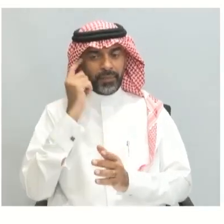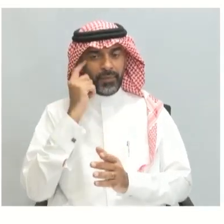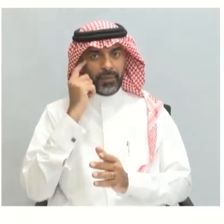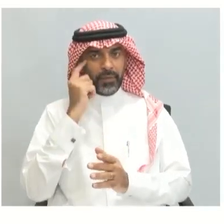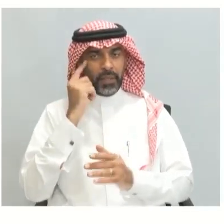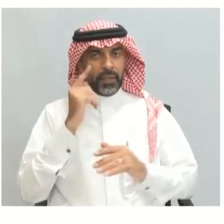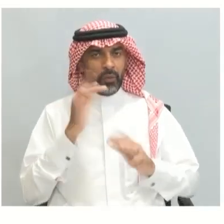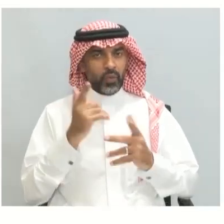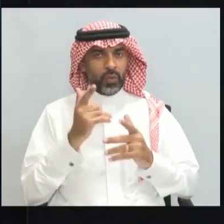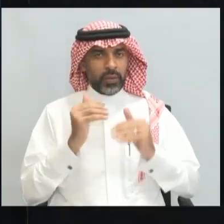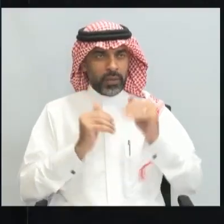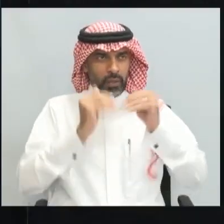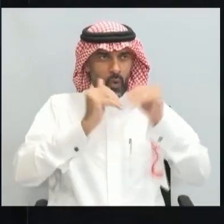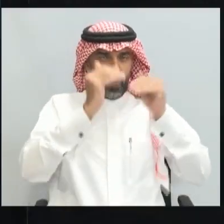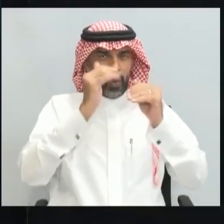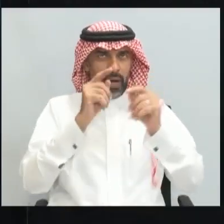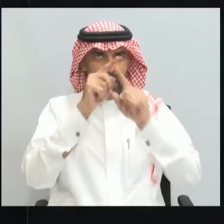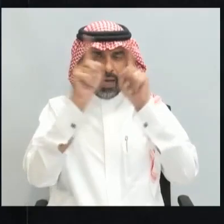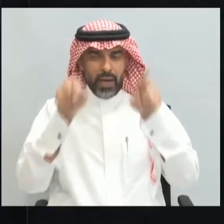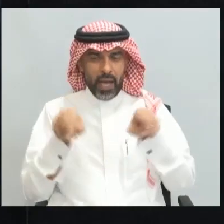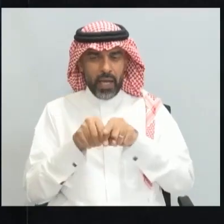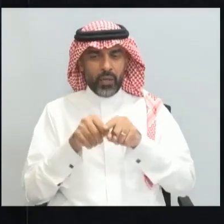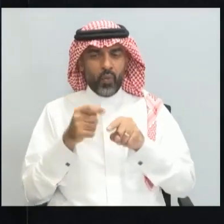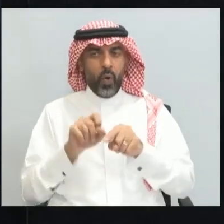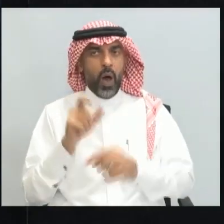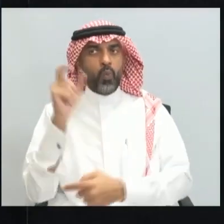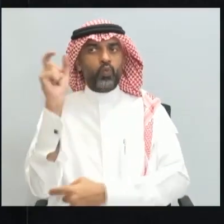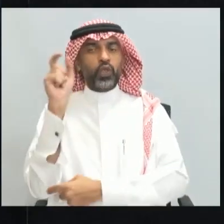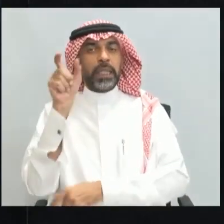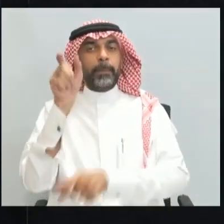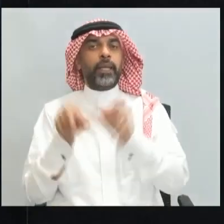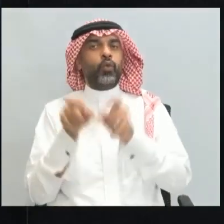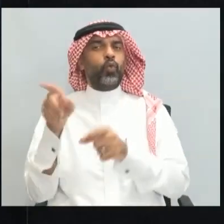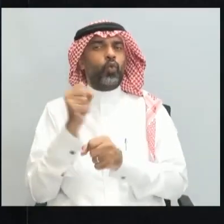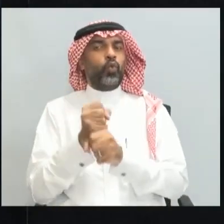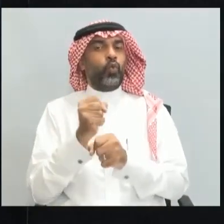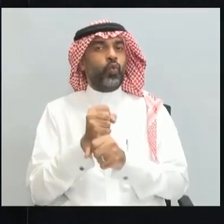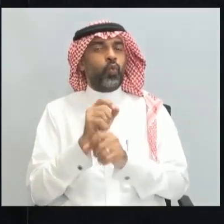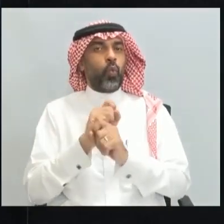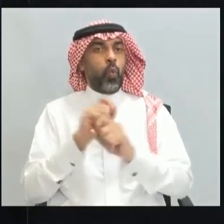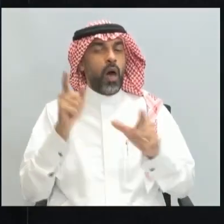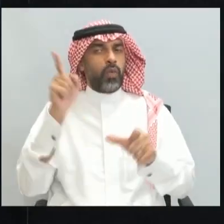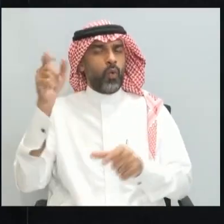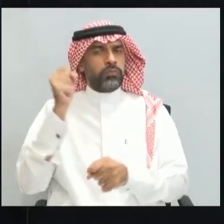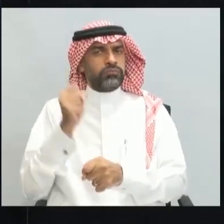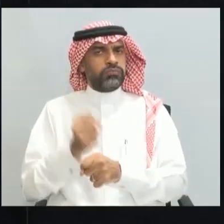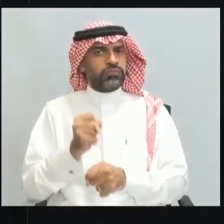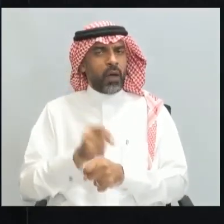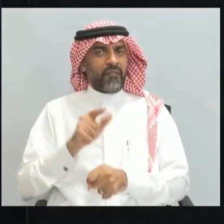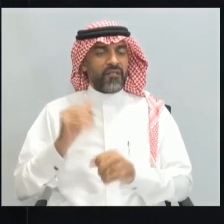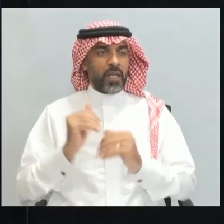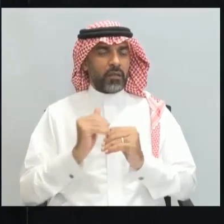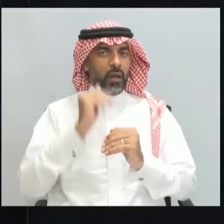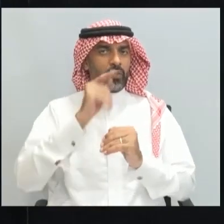على تطور الخرائط ودور المسلمين ابنائي وبناتي الطلاب الواضح والجوهري في تقدم هذا